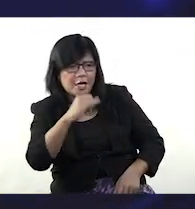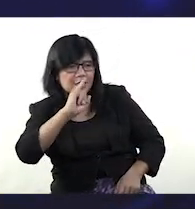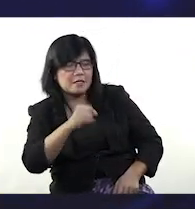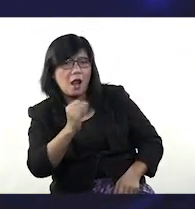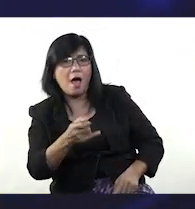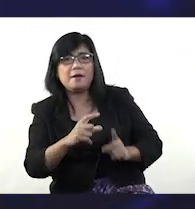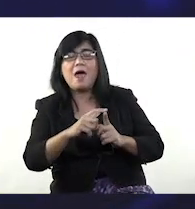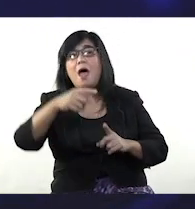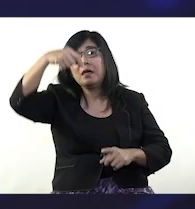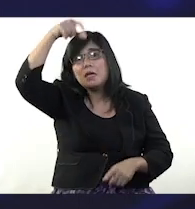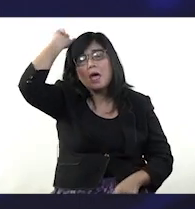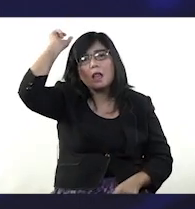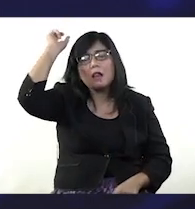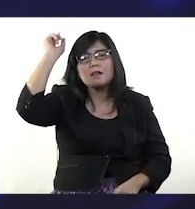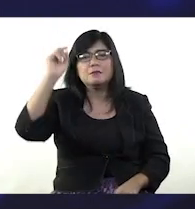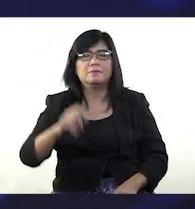Daniel